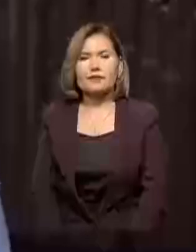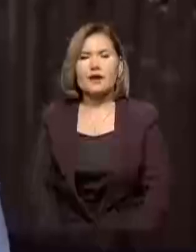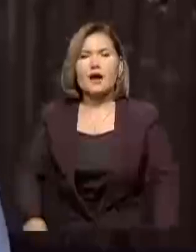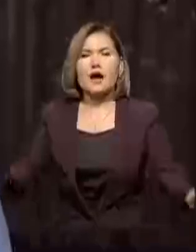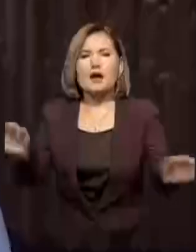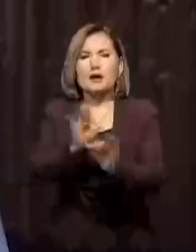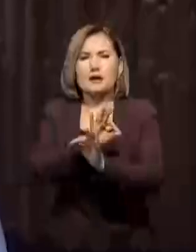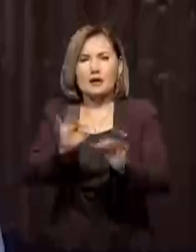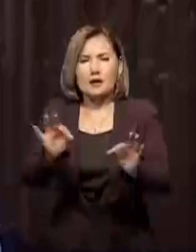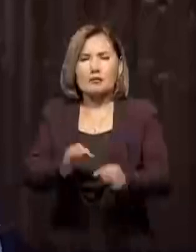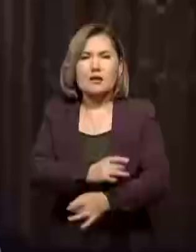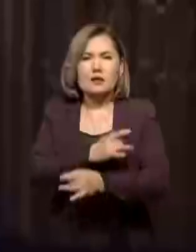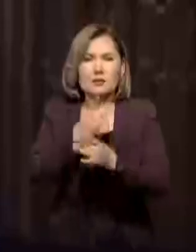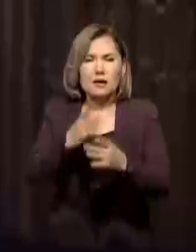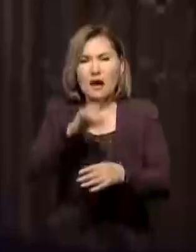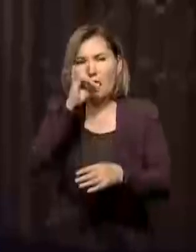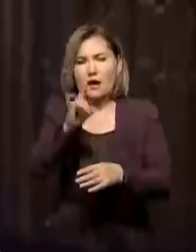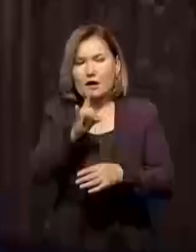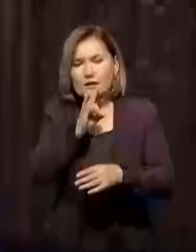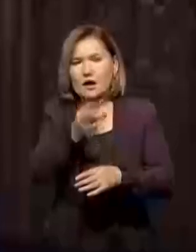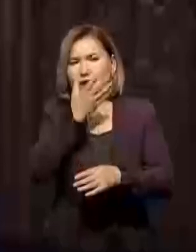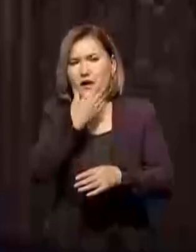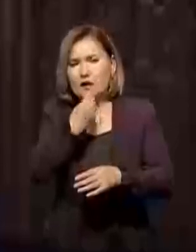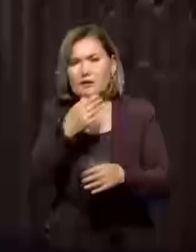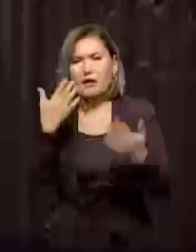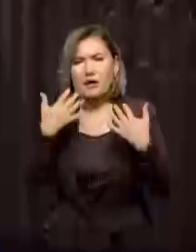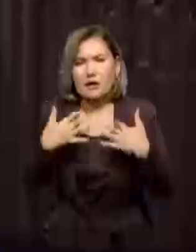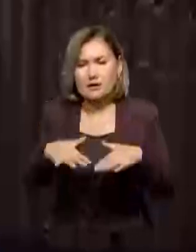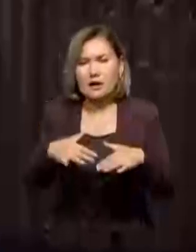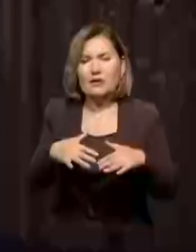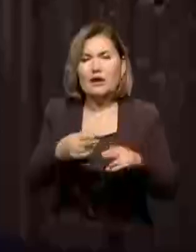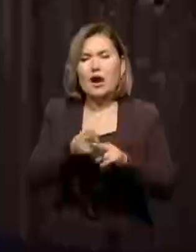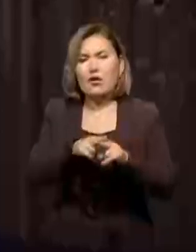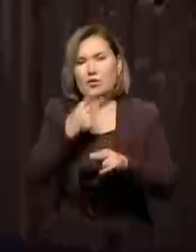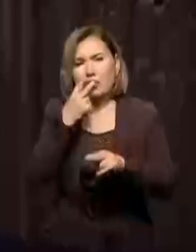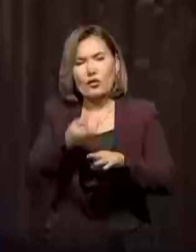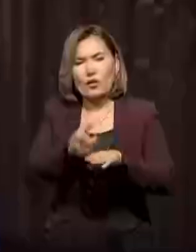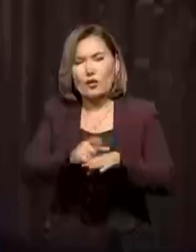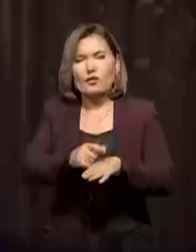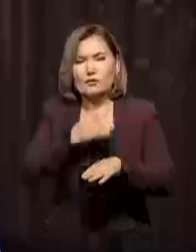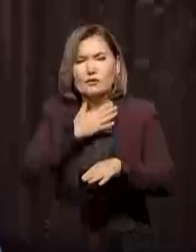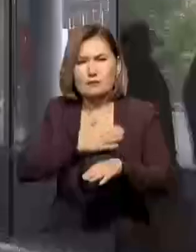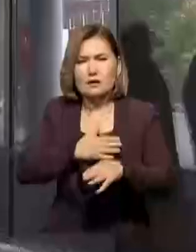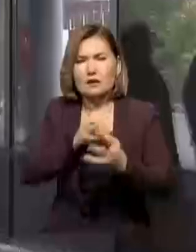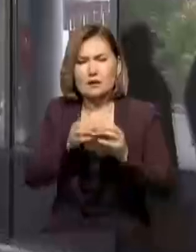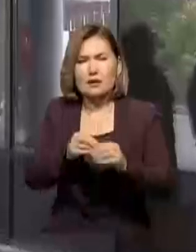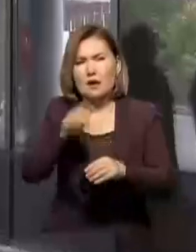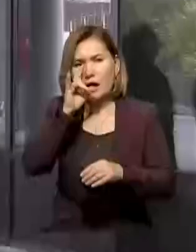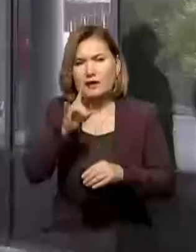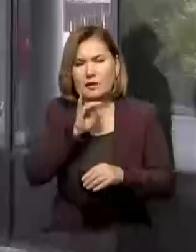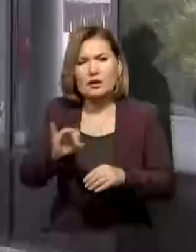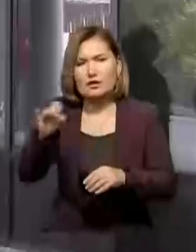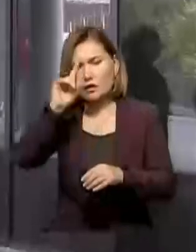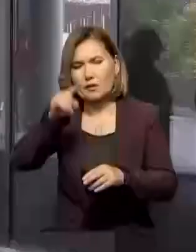керемет кеш. Қазақтың ұлттық киімі, ән бейіне тәнті болдық. Негізі қазақтың өнері біз үшін бұрыннан қызықты.